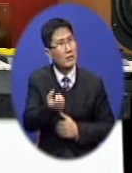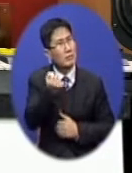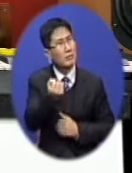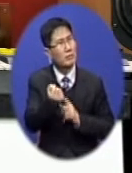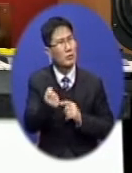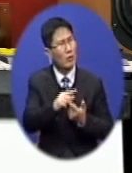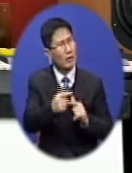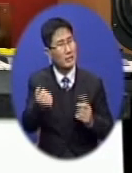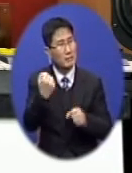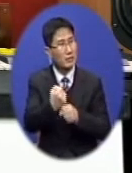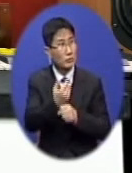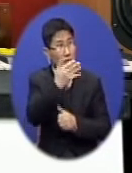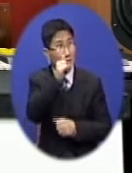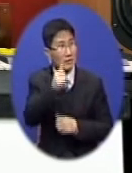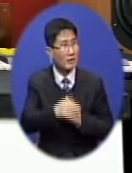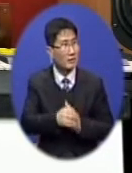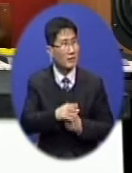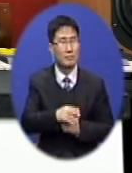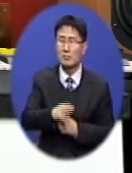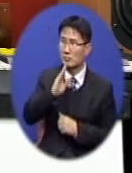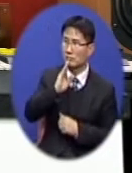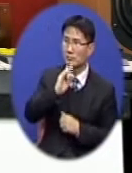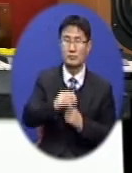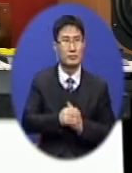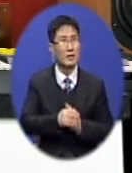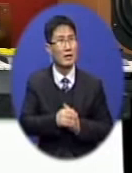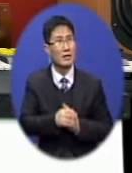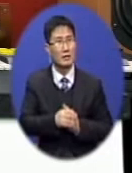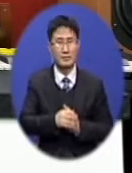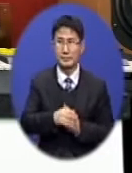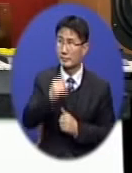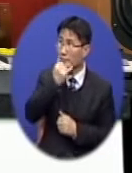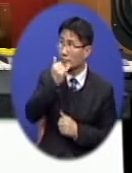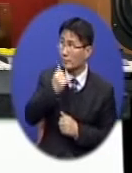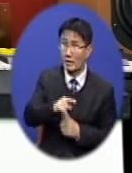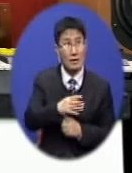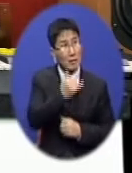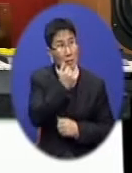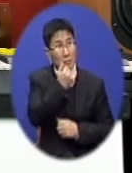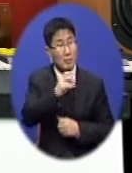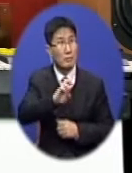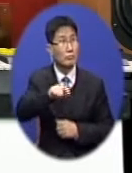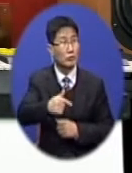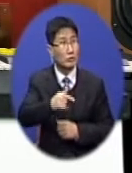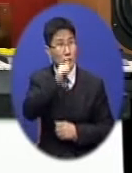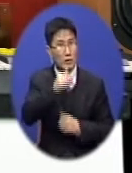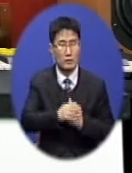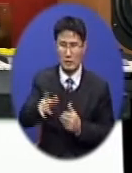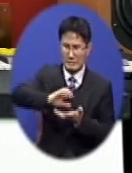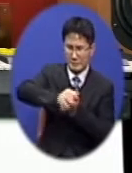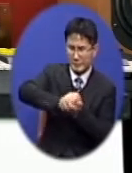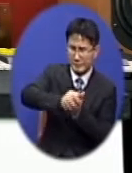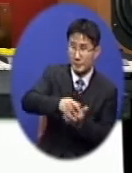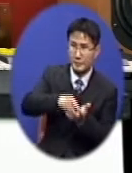여러 가지를 또 만들 수 있잖아요. 네, 그렇죠. 네, 어머니 제일 잘하시는 거 뭐세요? 아, 밤묵도 있어요? 예, 갈아서